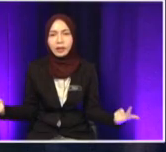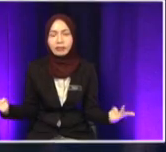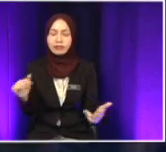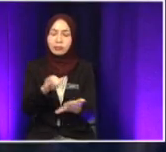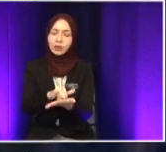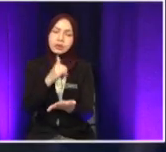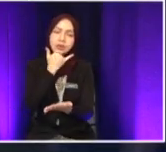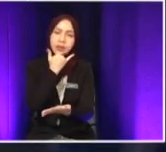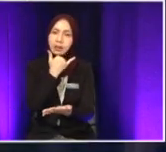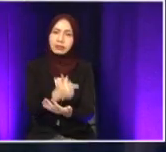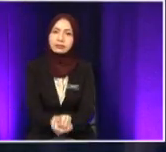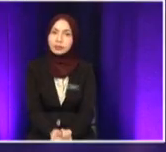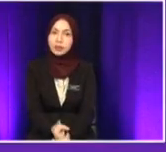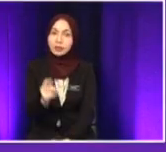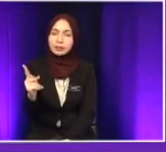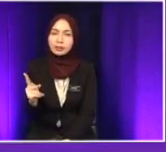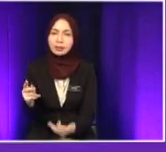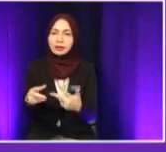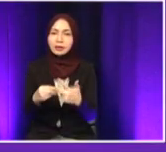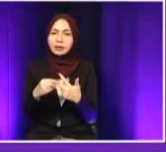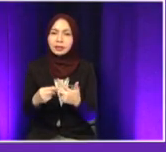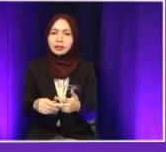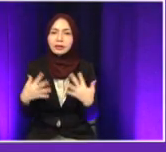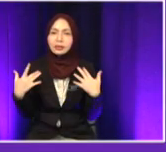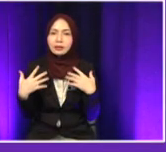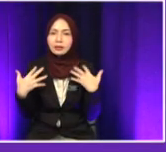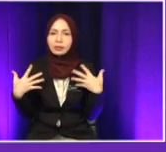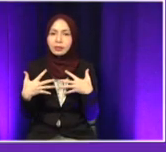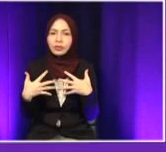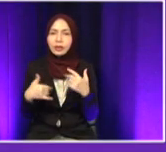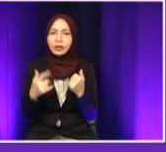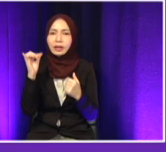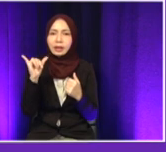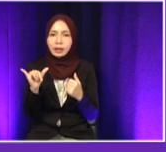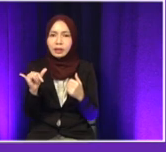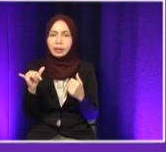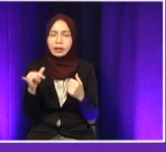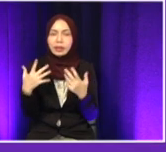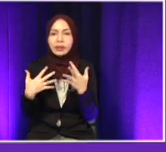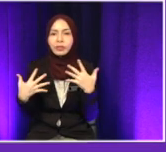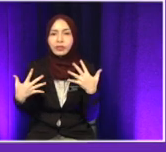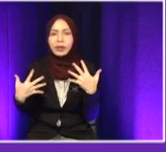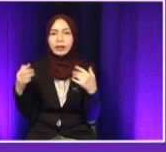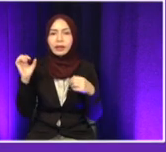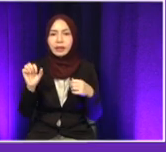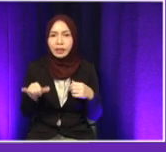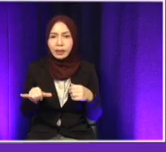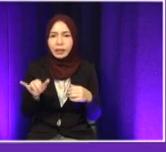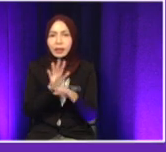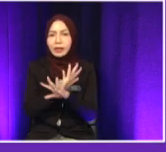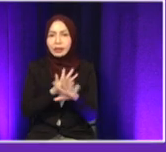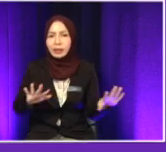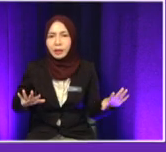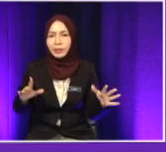yang seterusnya yaitu hiburan yang tidak bertengkar dengan cara nah yang tidak bercanda dengan cara Oke